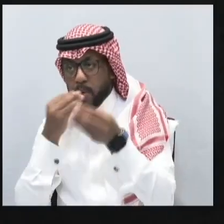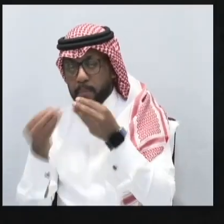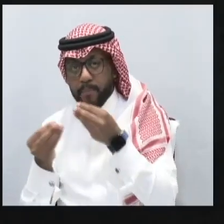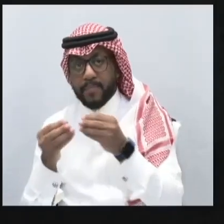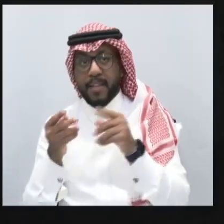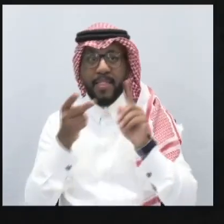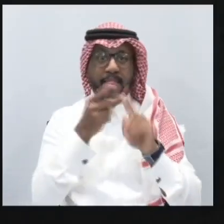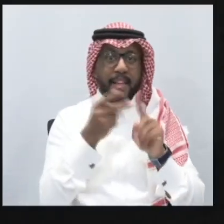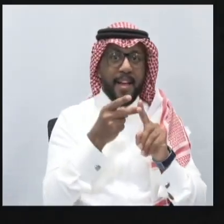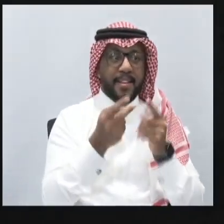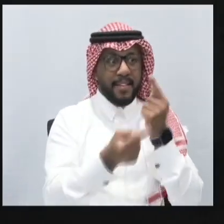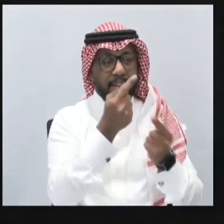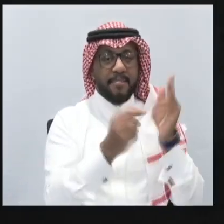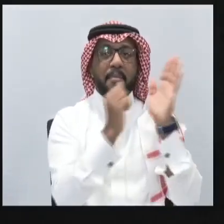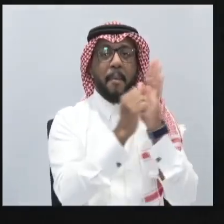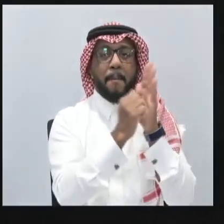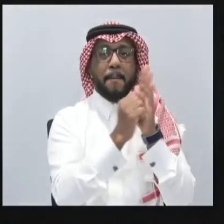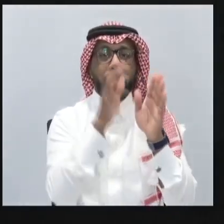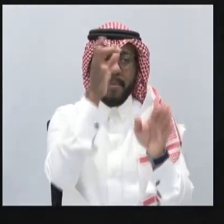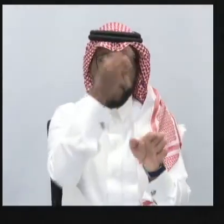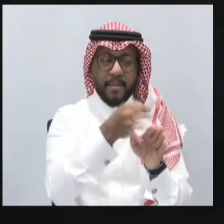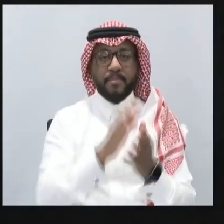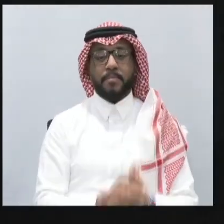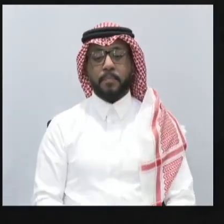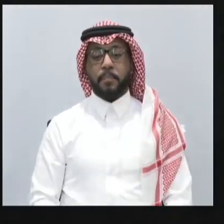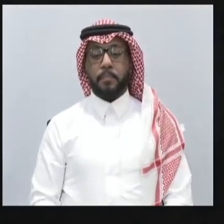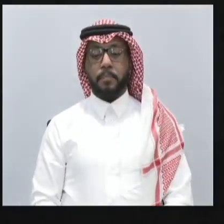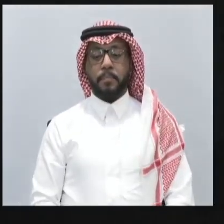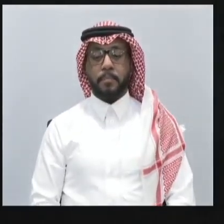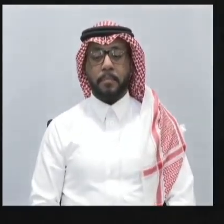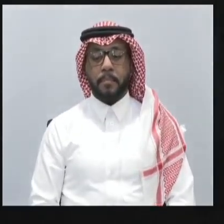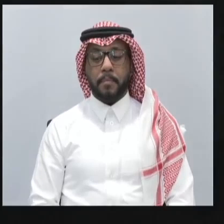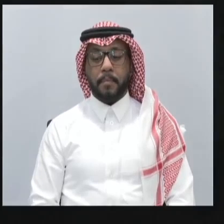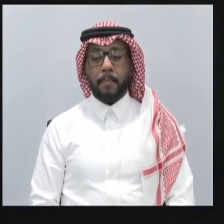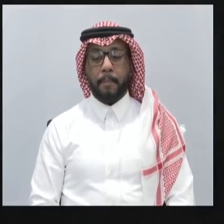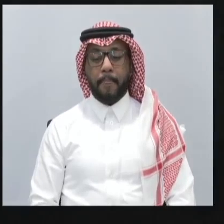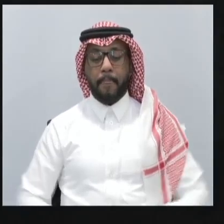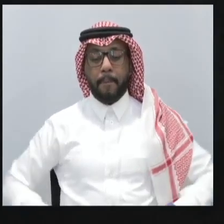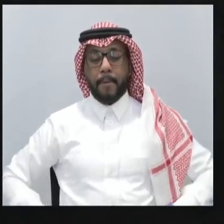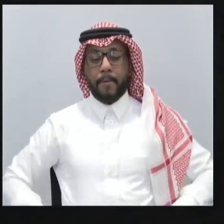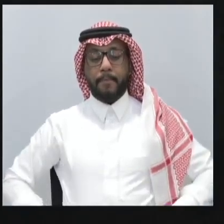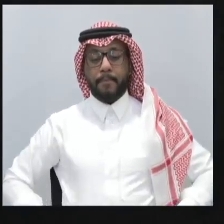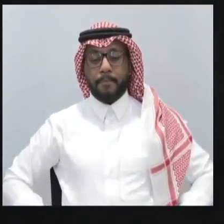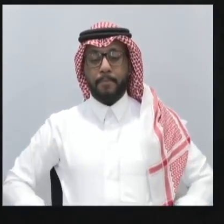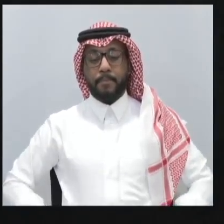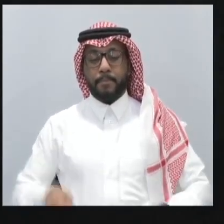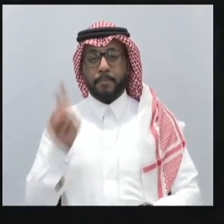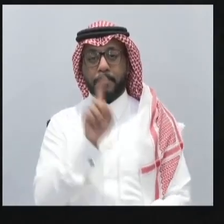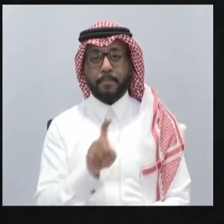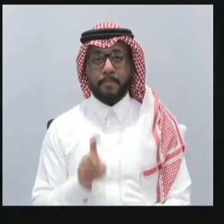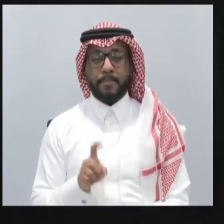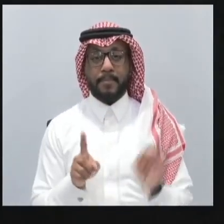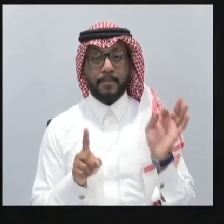وبعض الحيوانات تحتاج النباتات كمسكن طيب سؤال